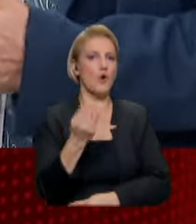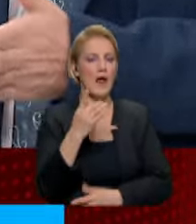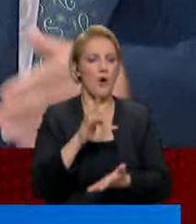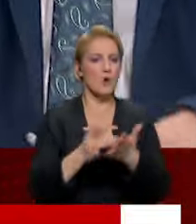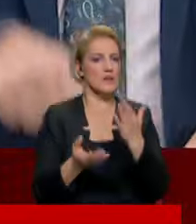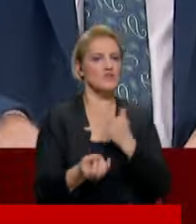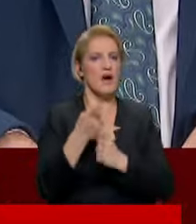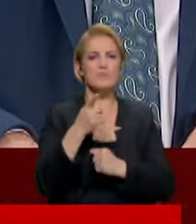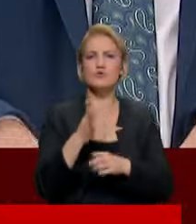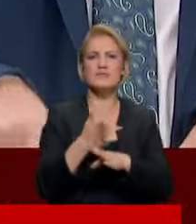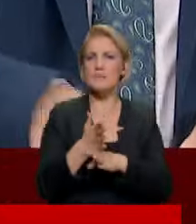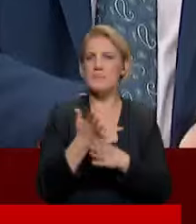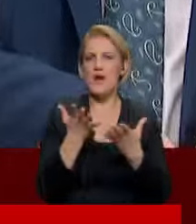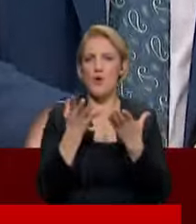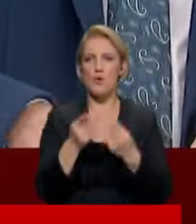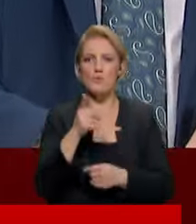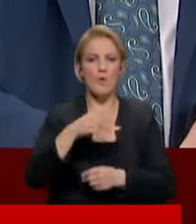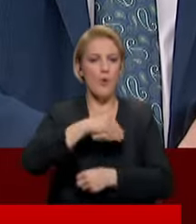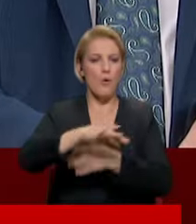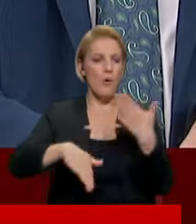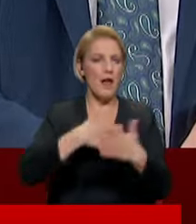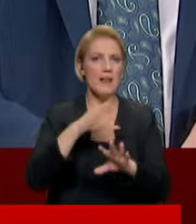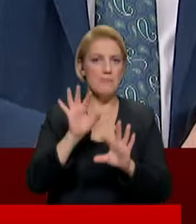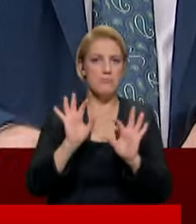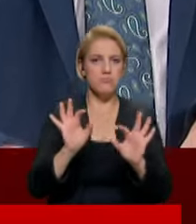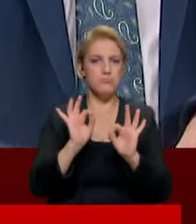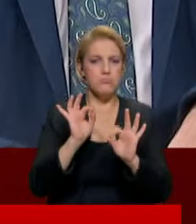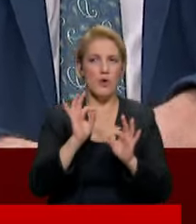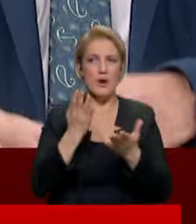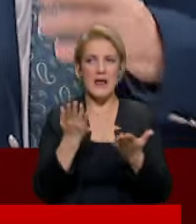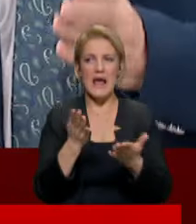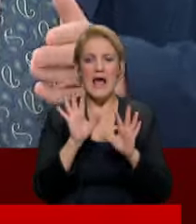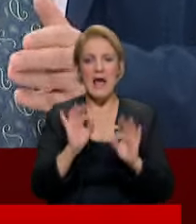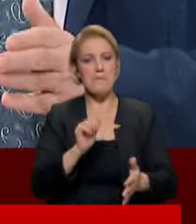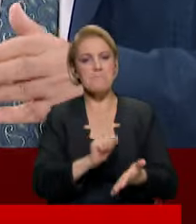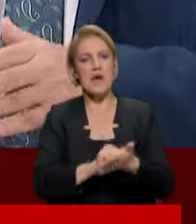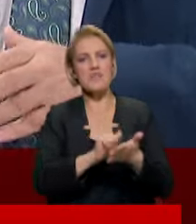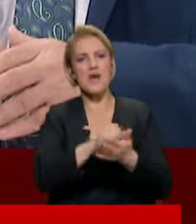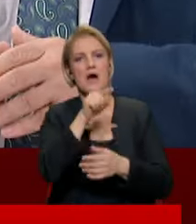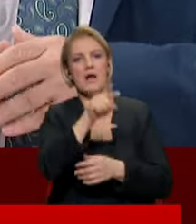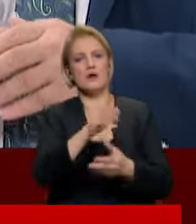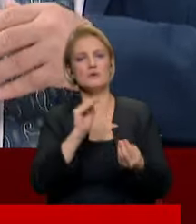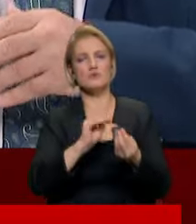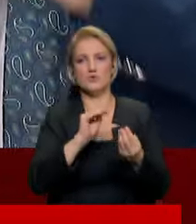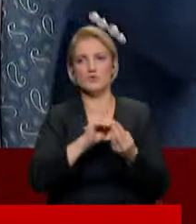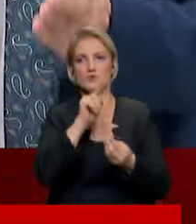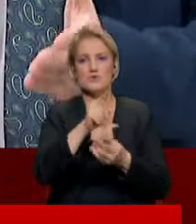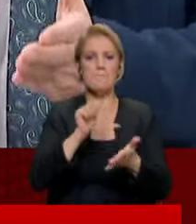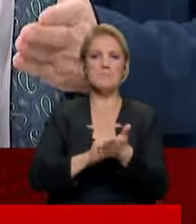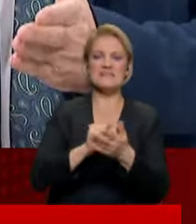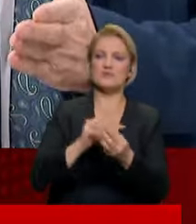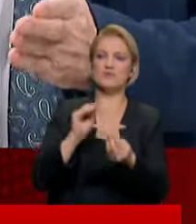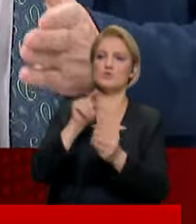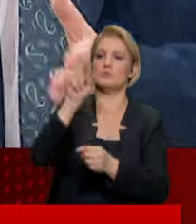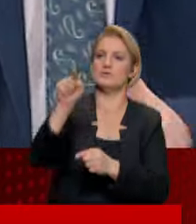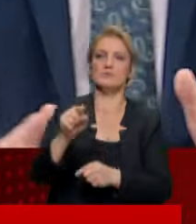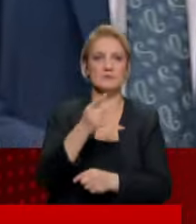çıkar bu neye yol açıyor bizim bu olayları bu şekilde çarpıtmaya Efendim Eee basını